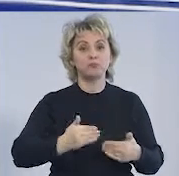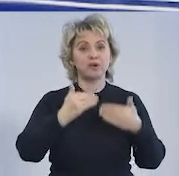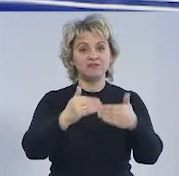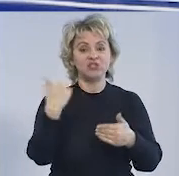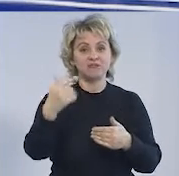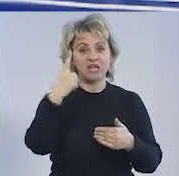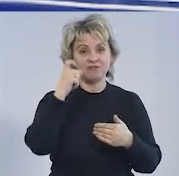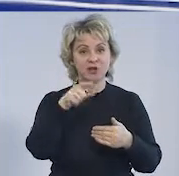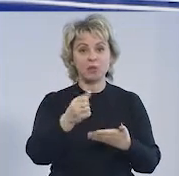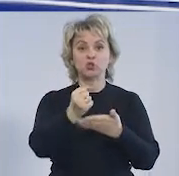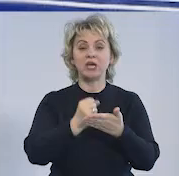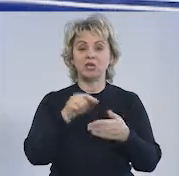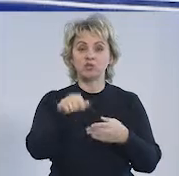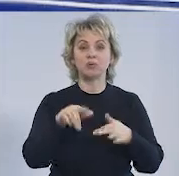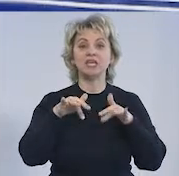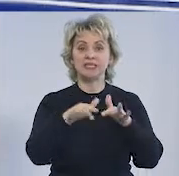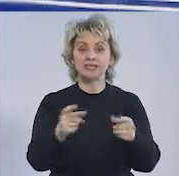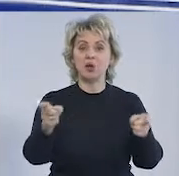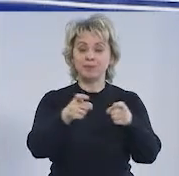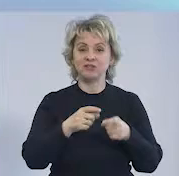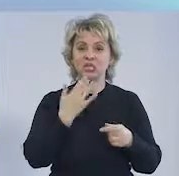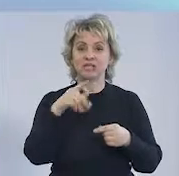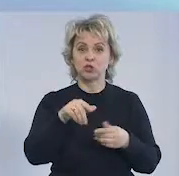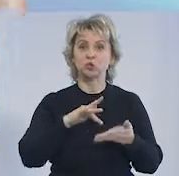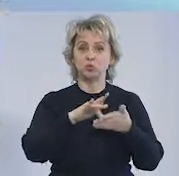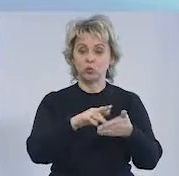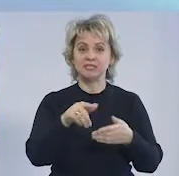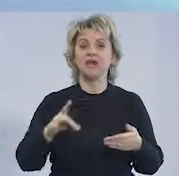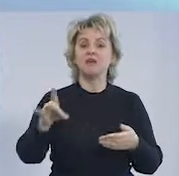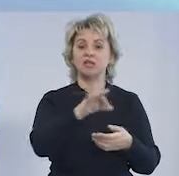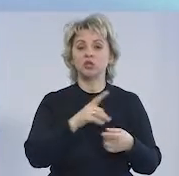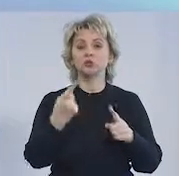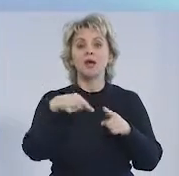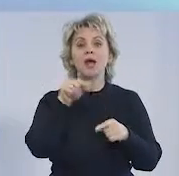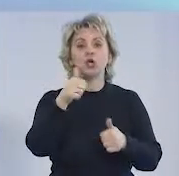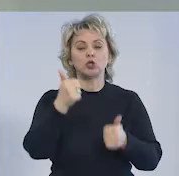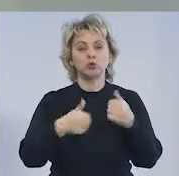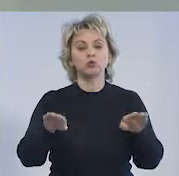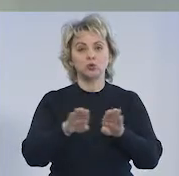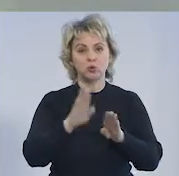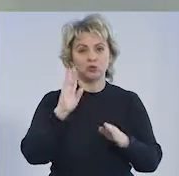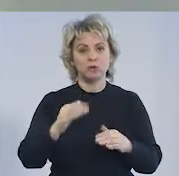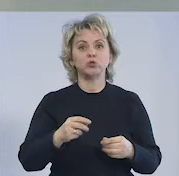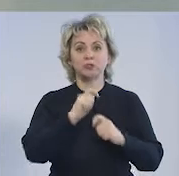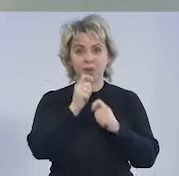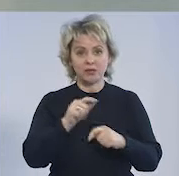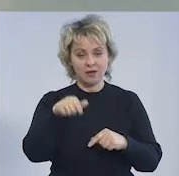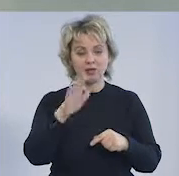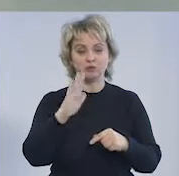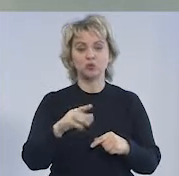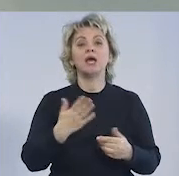продвижению вашего информационного ресурса и делу привлечения иностранных туристов в регион. Этот конкурс тоже будет поощряться, правильно?